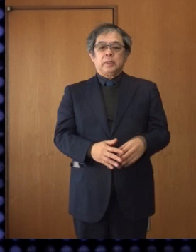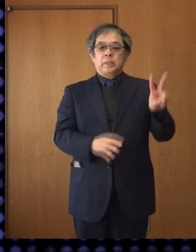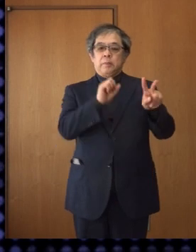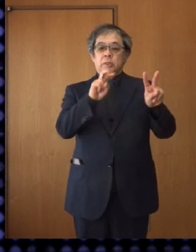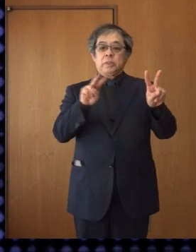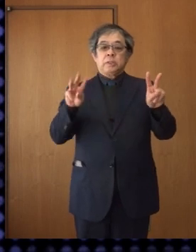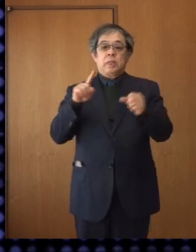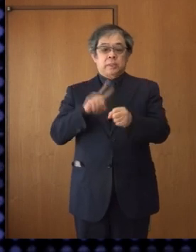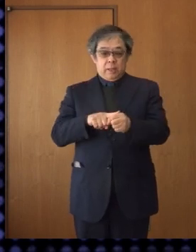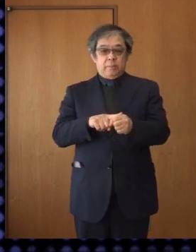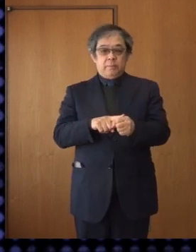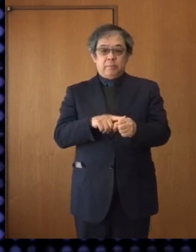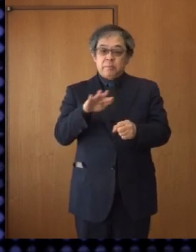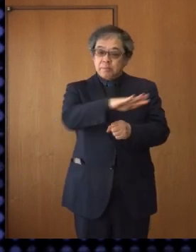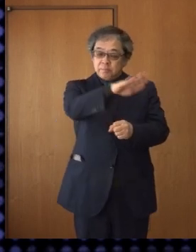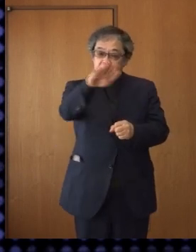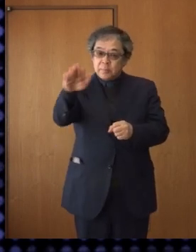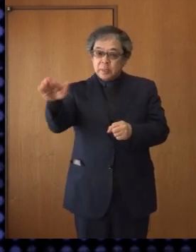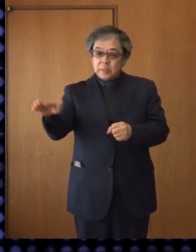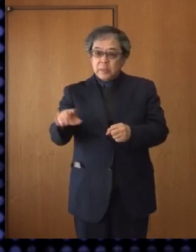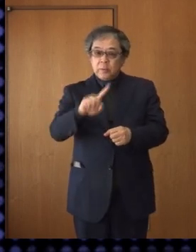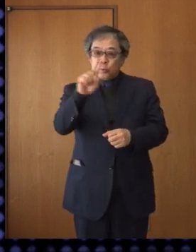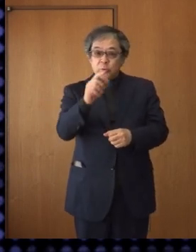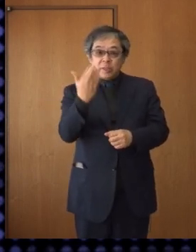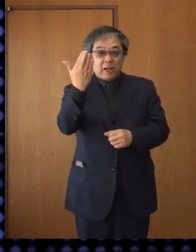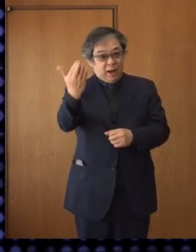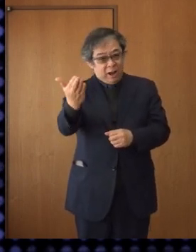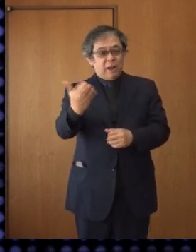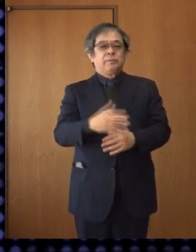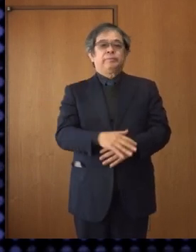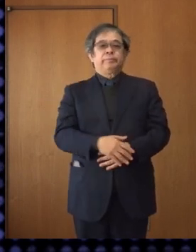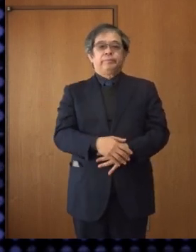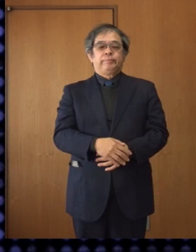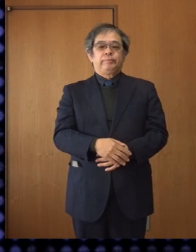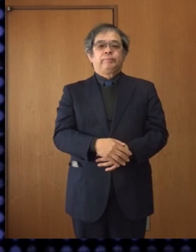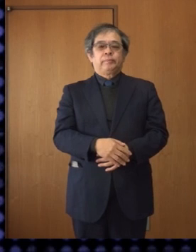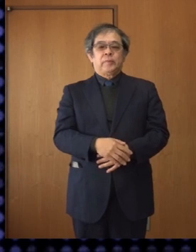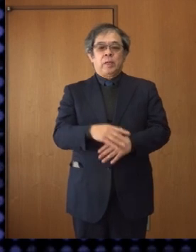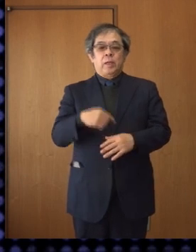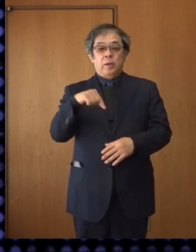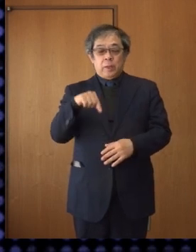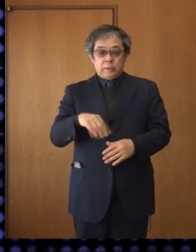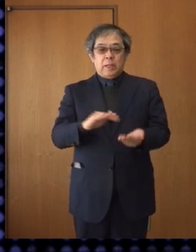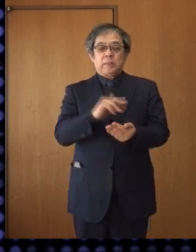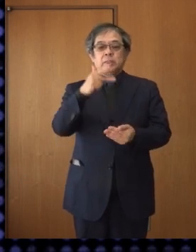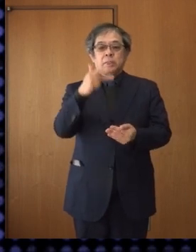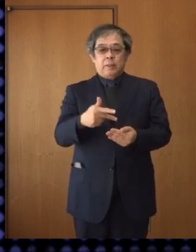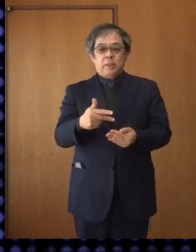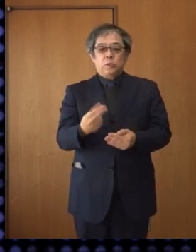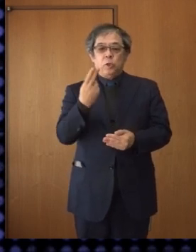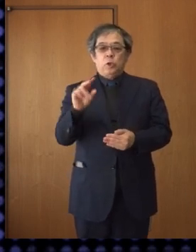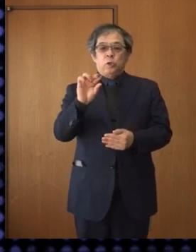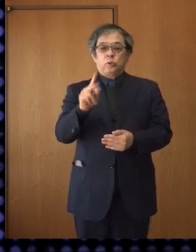2023年は皆さんにとってどのような年でしたでしょうか。まずは多摩市のトピックスを紹